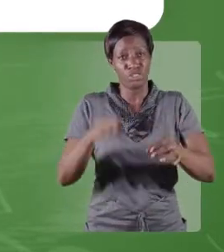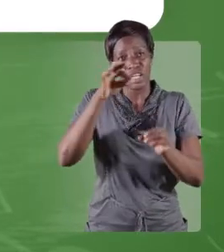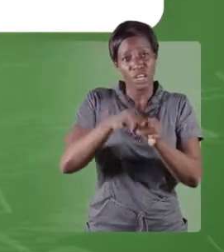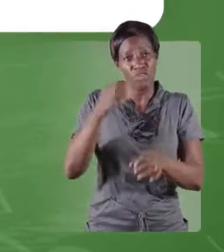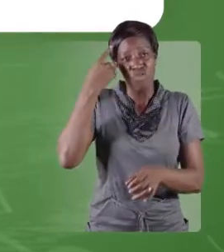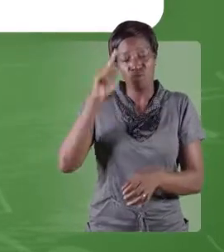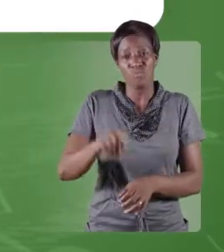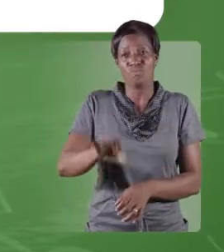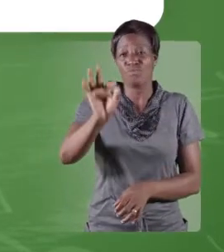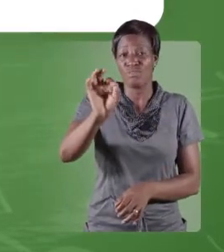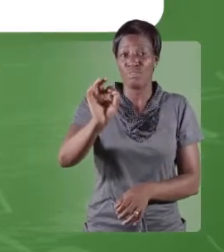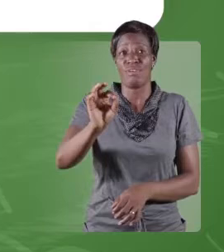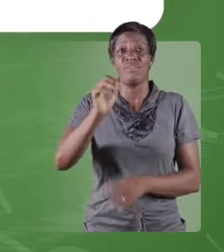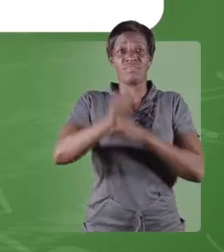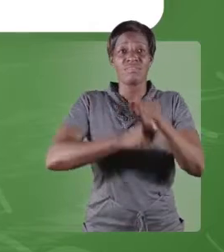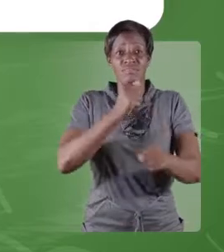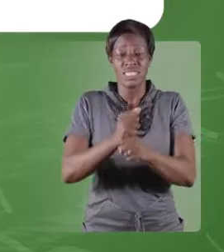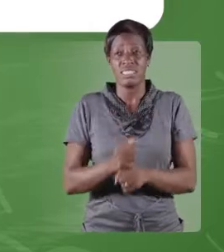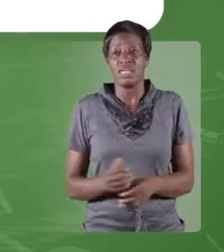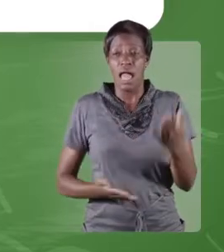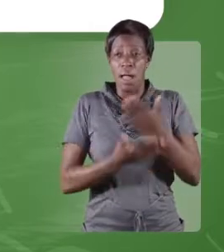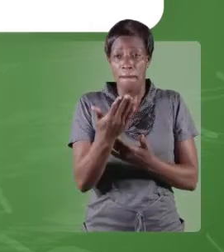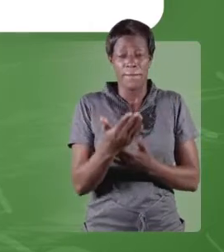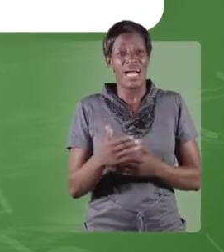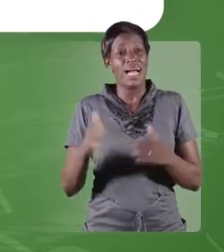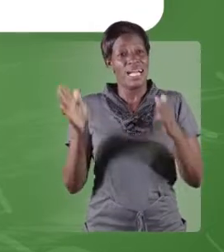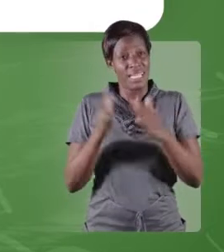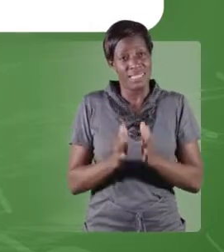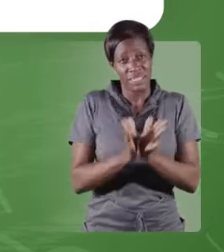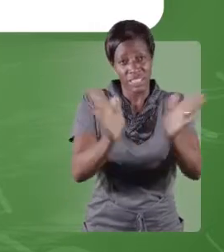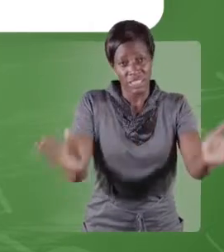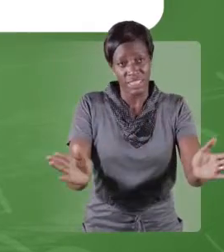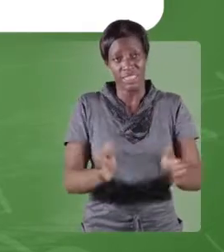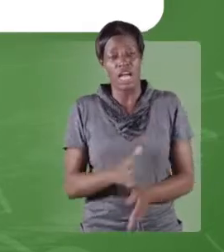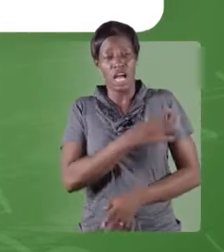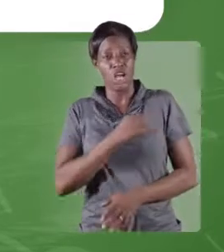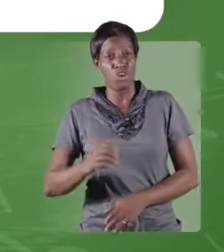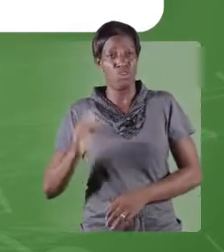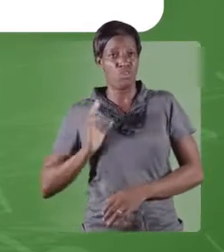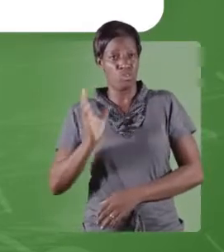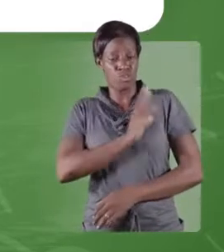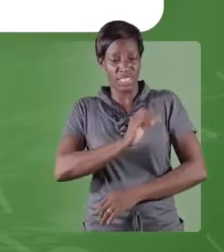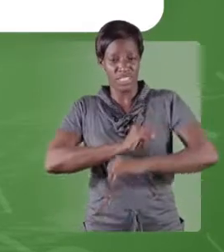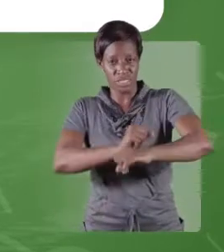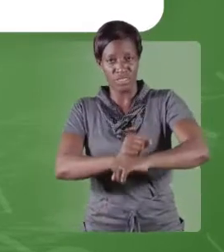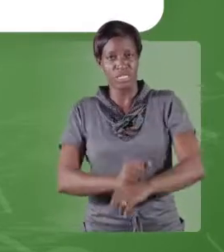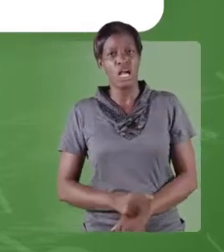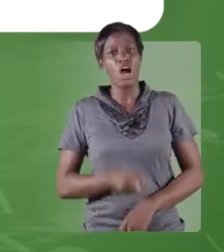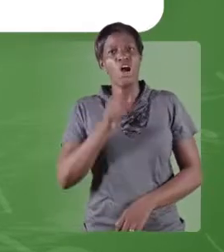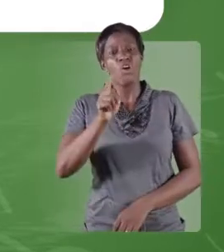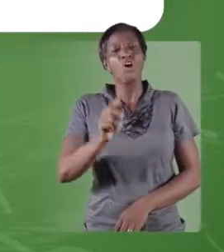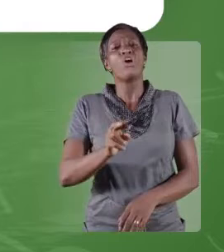générale et le Conseil de sécurité. Elle a pour rôle de donner son